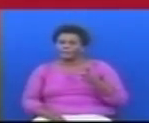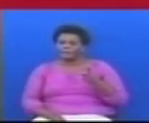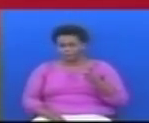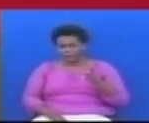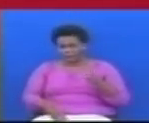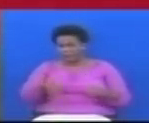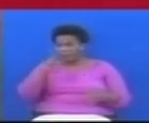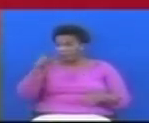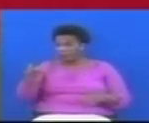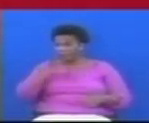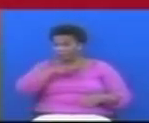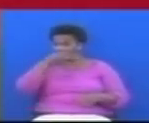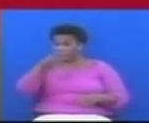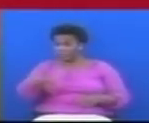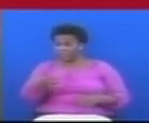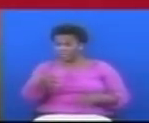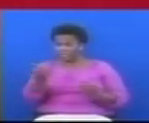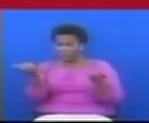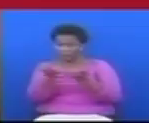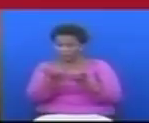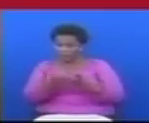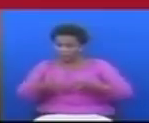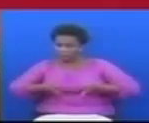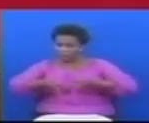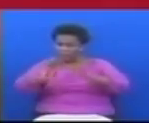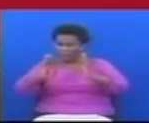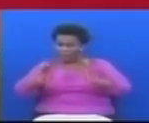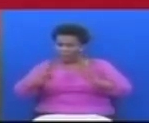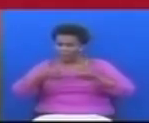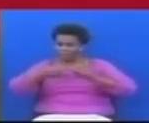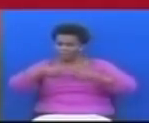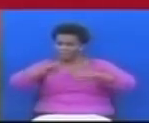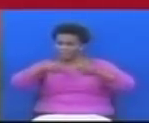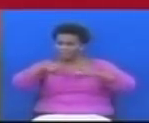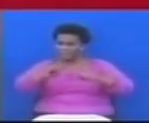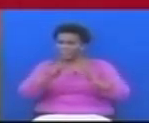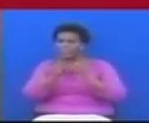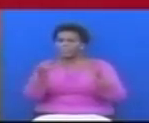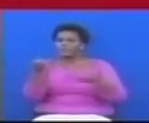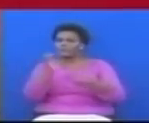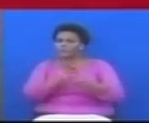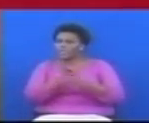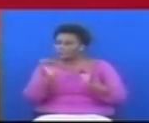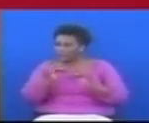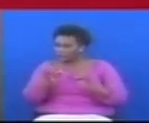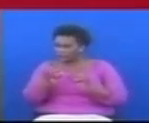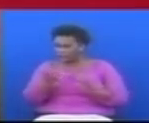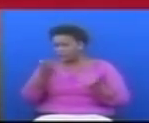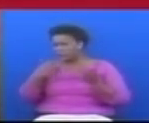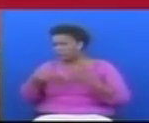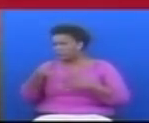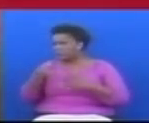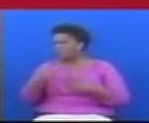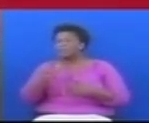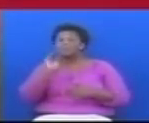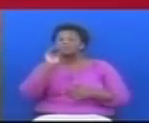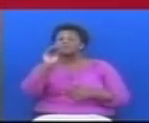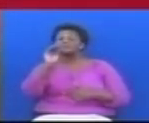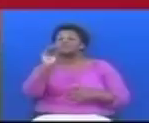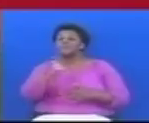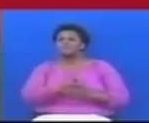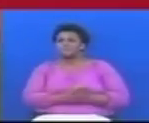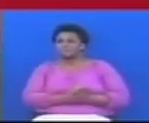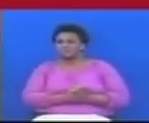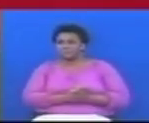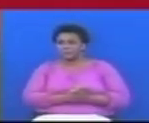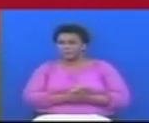kutengeneza barabara kwa ajili ya kupita walau kwa pikipiki, lakini kinachokosekana ni utaalamu. Naomba nichukue fursa hii kumwagiza coordinator wa